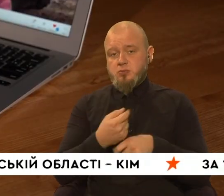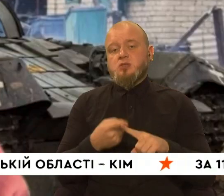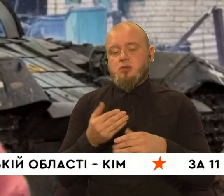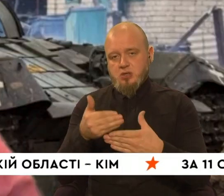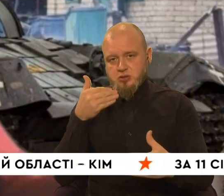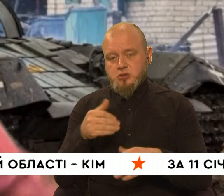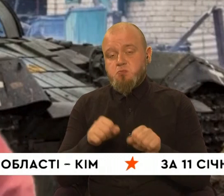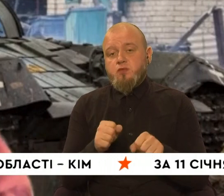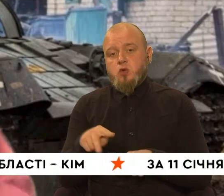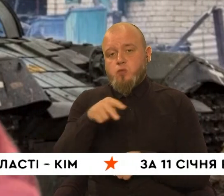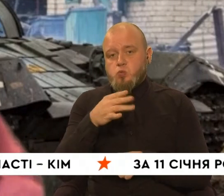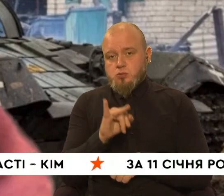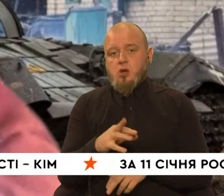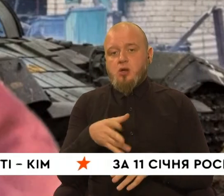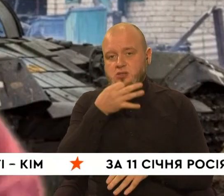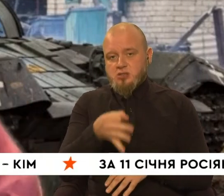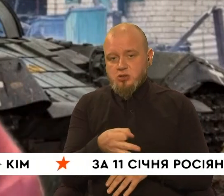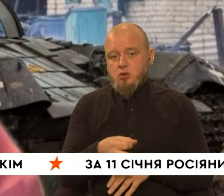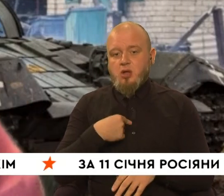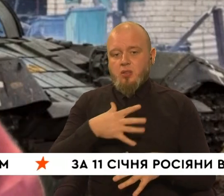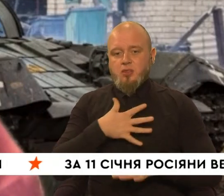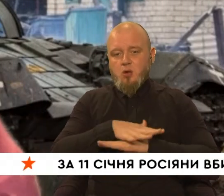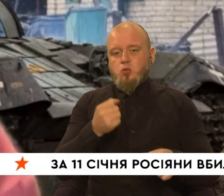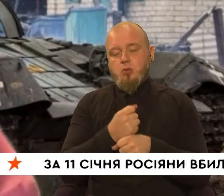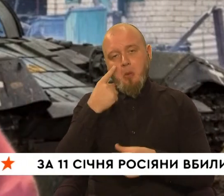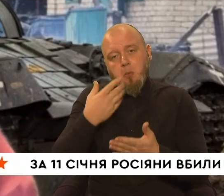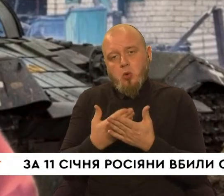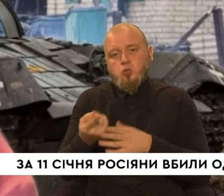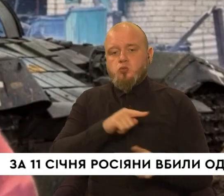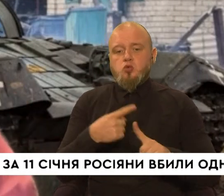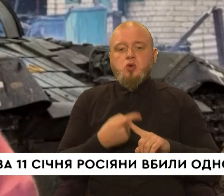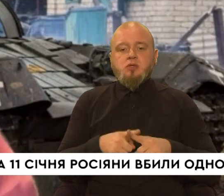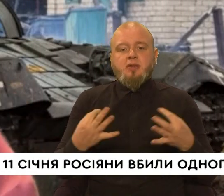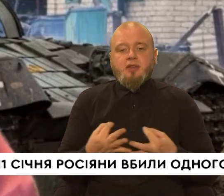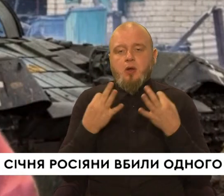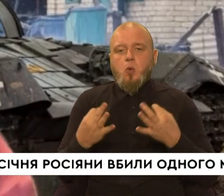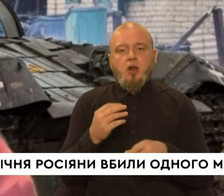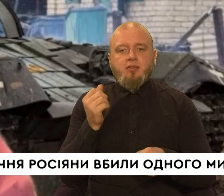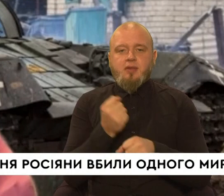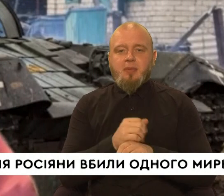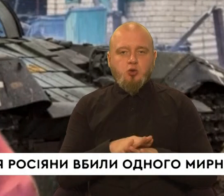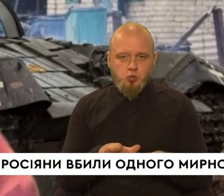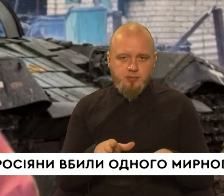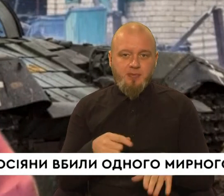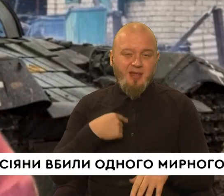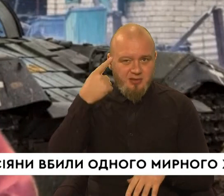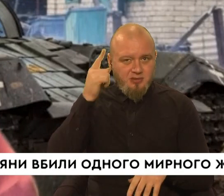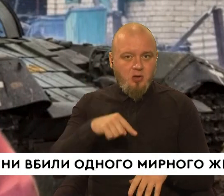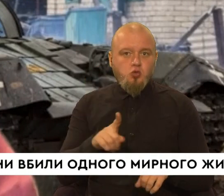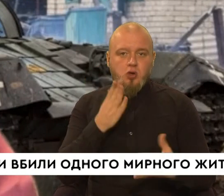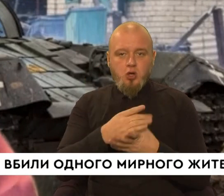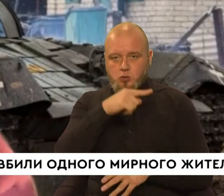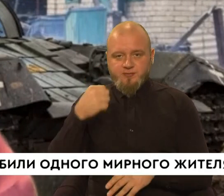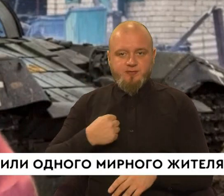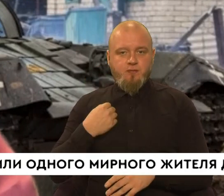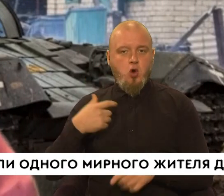раніше, ймовірно, у лютому, як зазначено. Я не люблю робити прогнози, тому що це ніколи не працює. Я знаю, що є російські